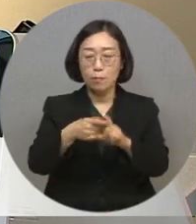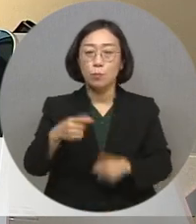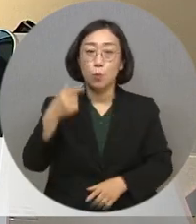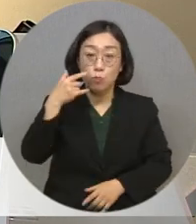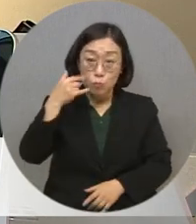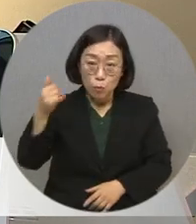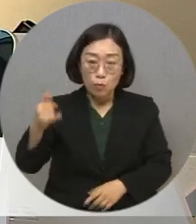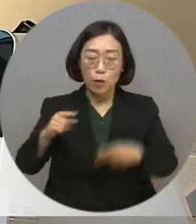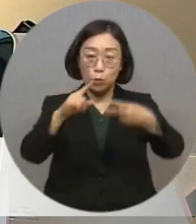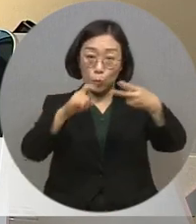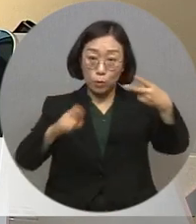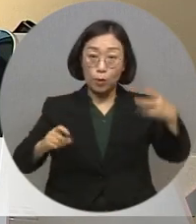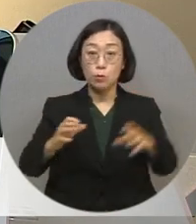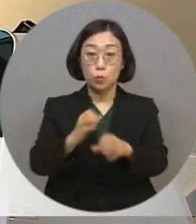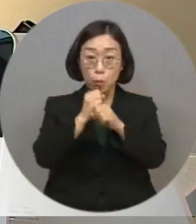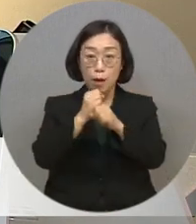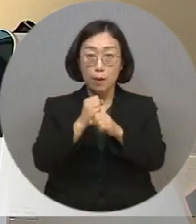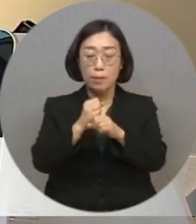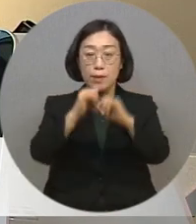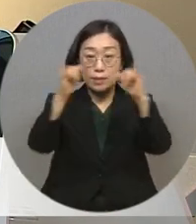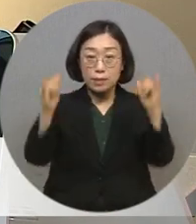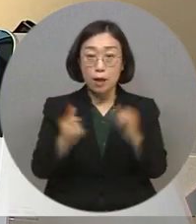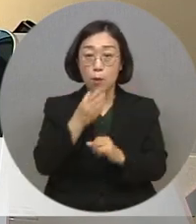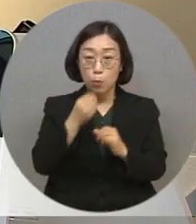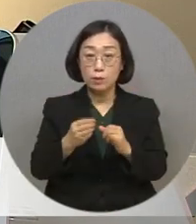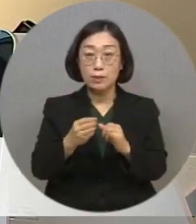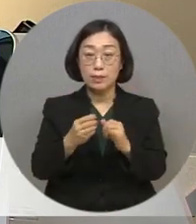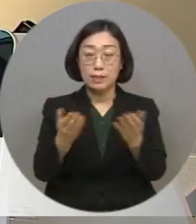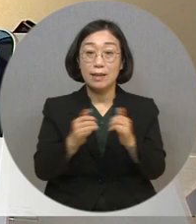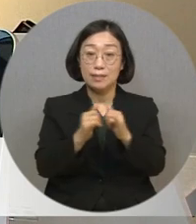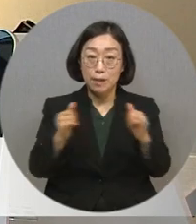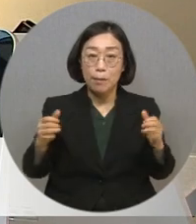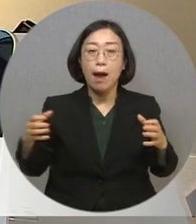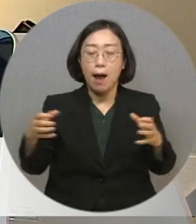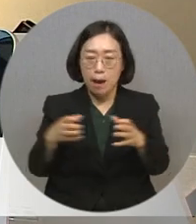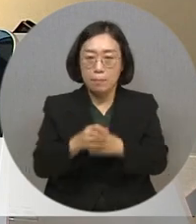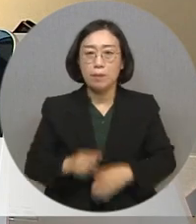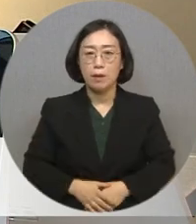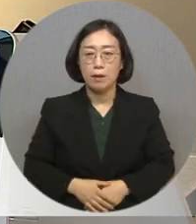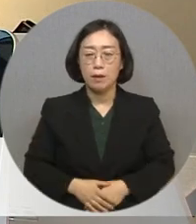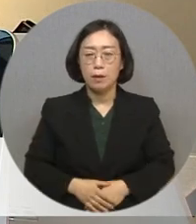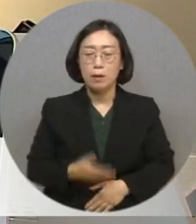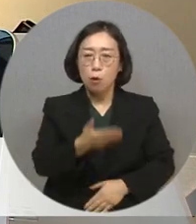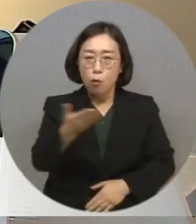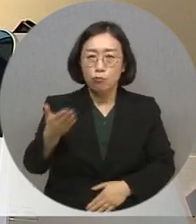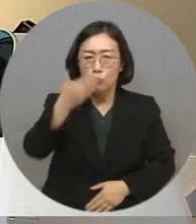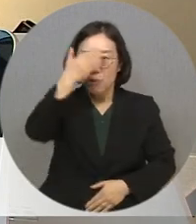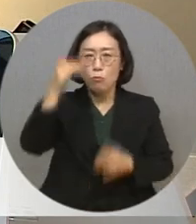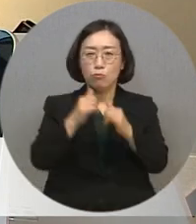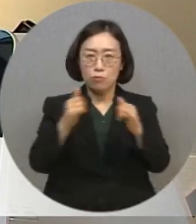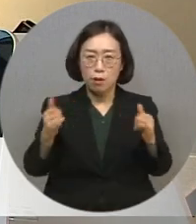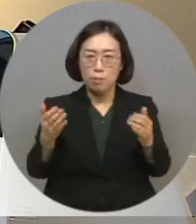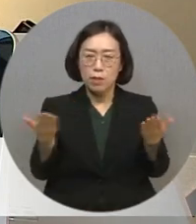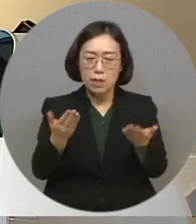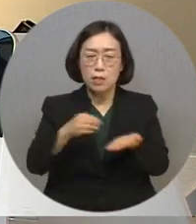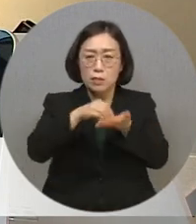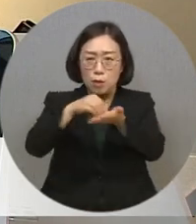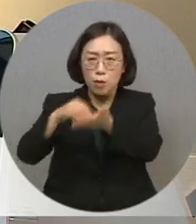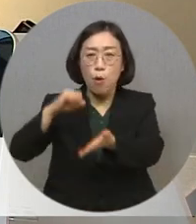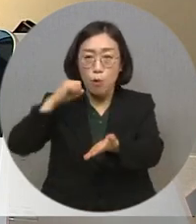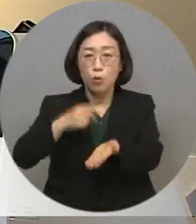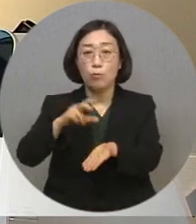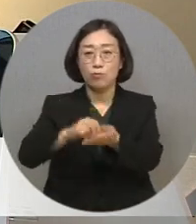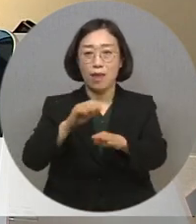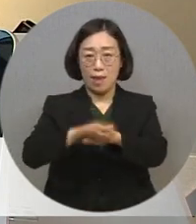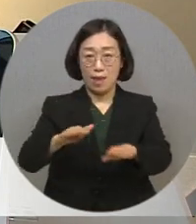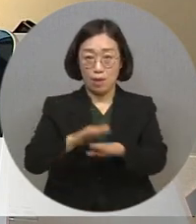부모님들이랑 이제 동대문 종합사회복지관 사회복지사들과 함께 이제 이런 청년들의 취업 어려운 취업 문제를 해결하기